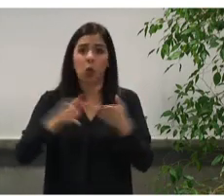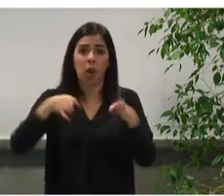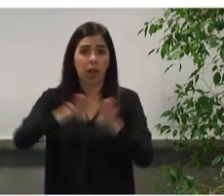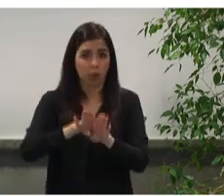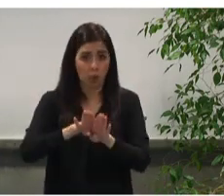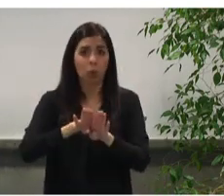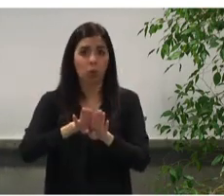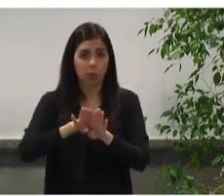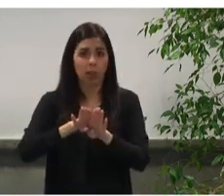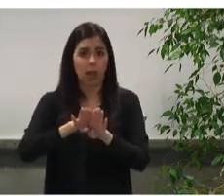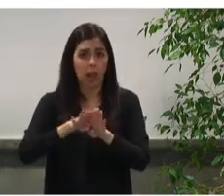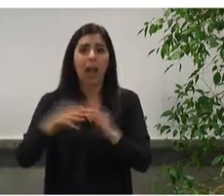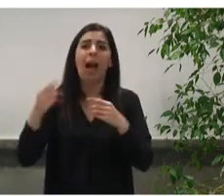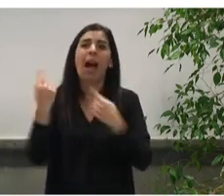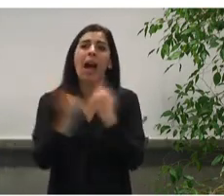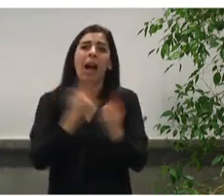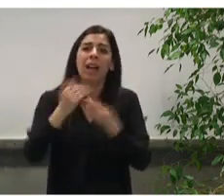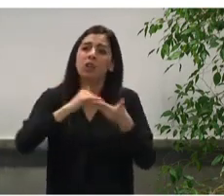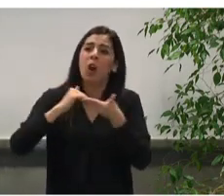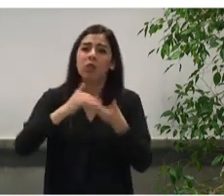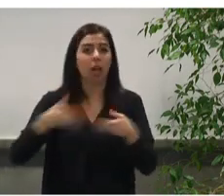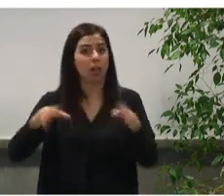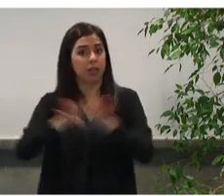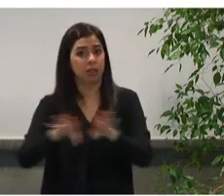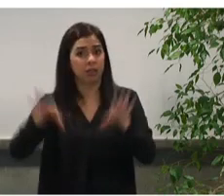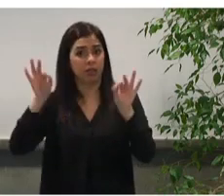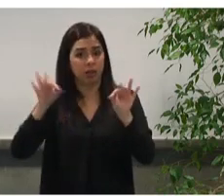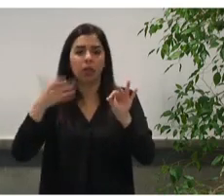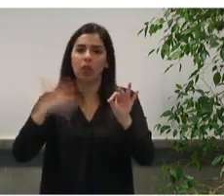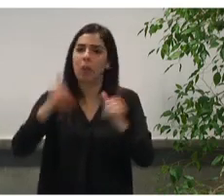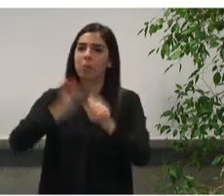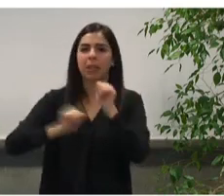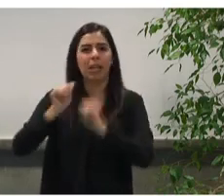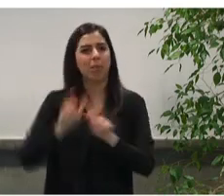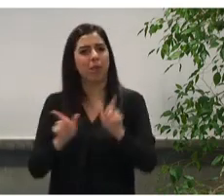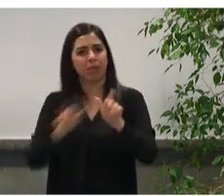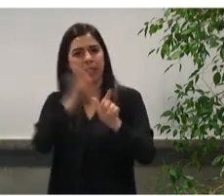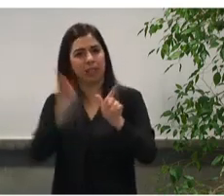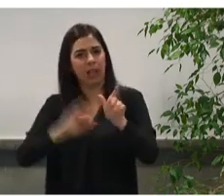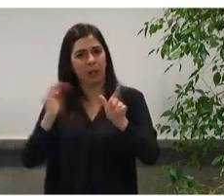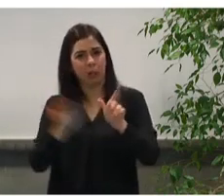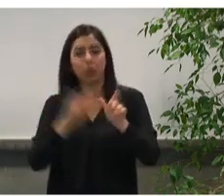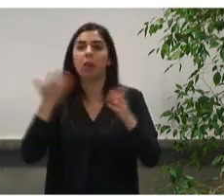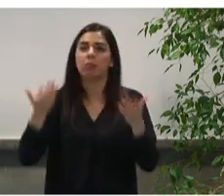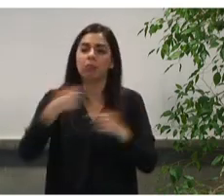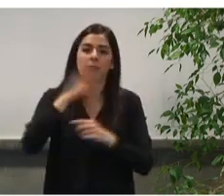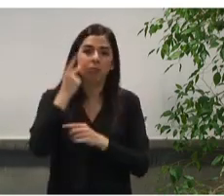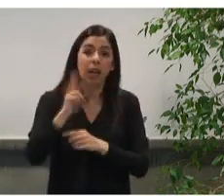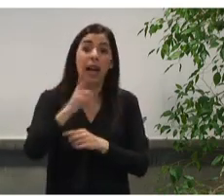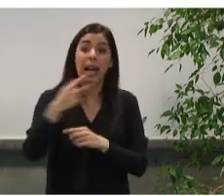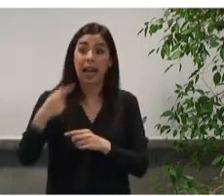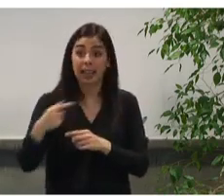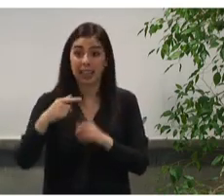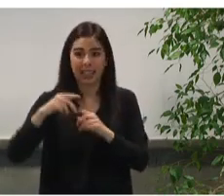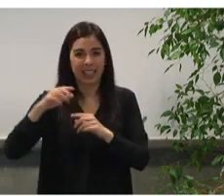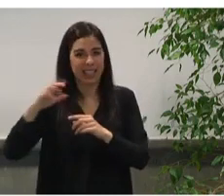del lockdown. E quindi vediamo che da un R0, un RT intorno a 3, abbiamo notato fino al